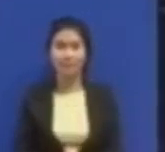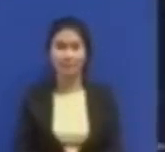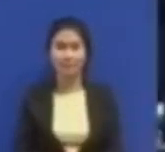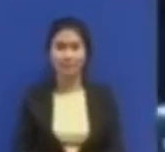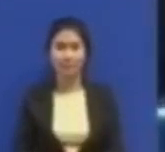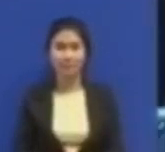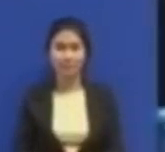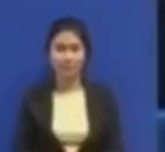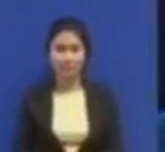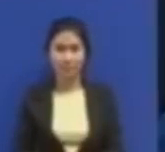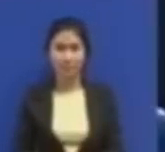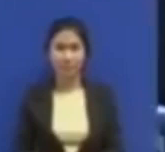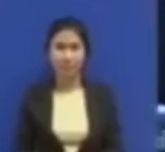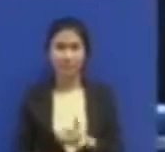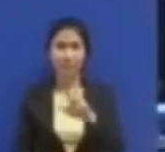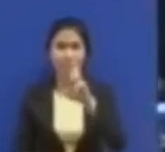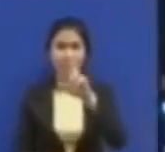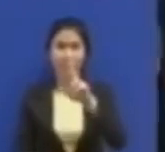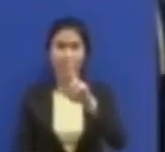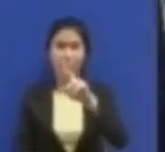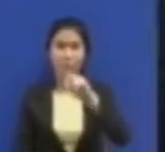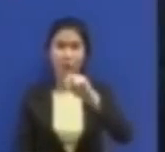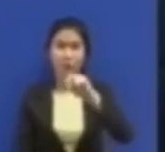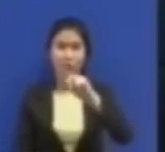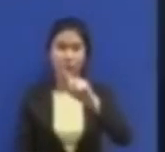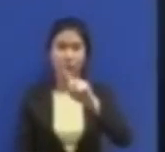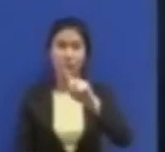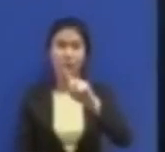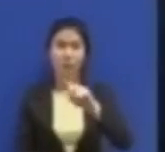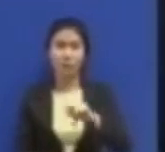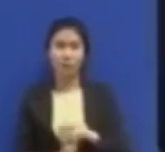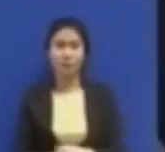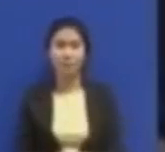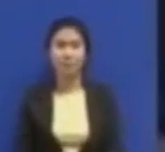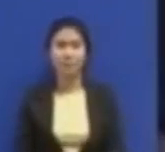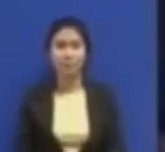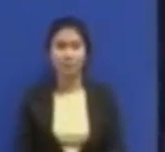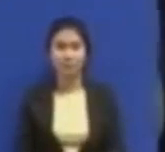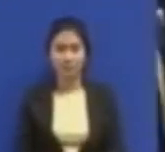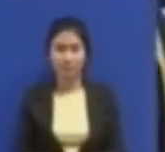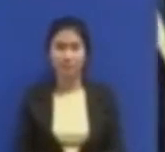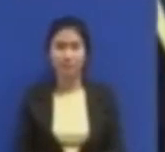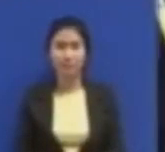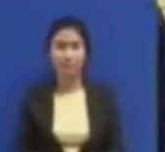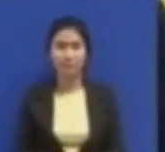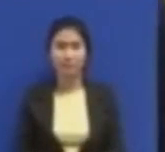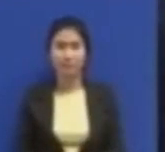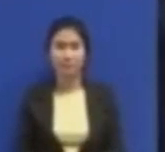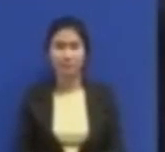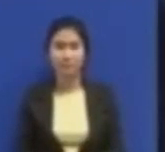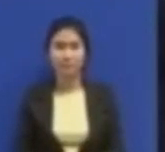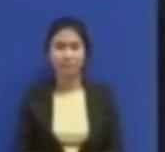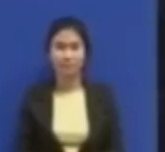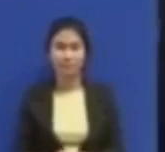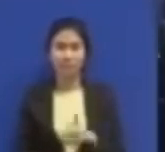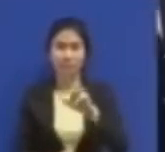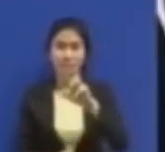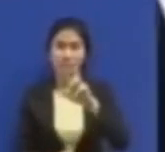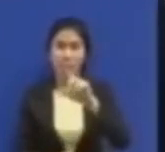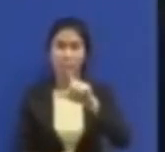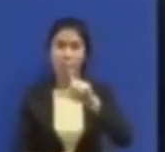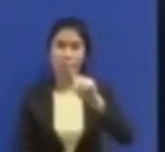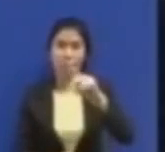ายลนวลิตปาริยฉัตรตระกูล146นายละวีลุ่ง